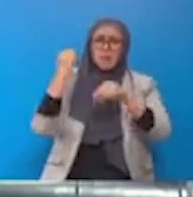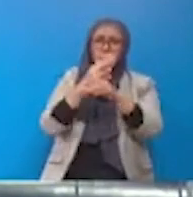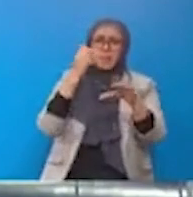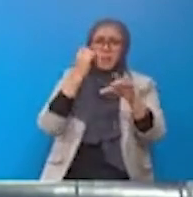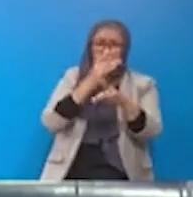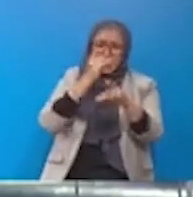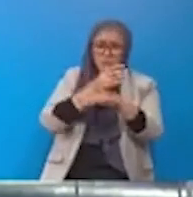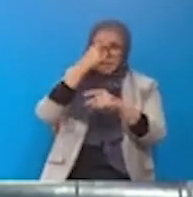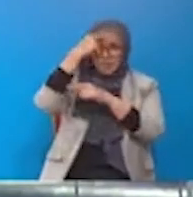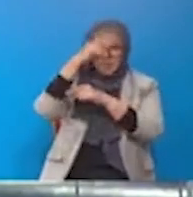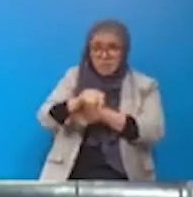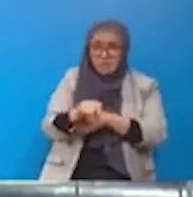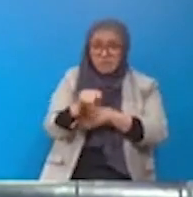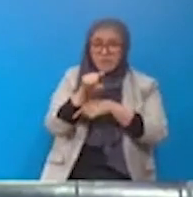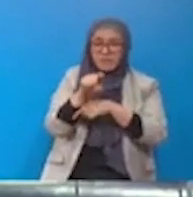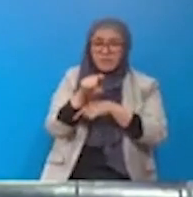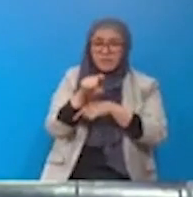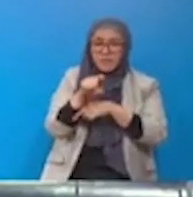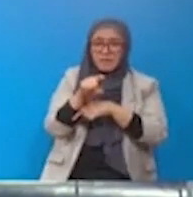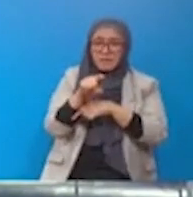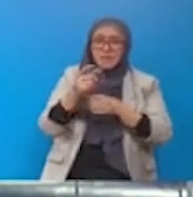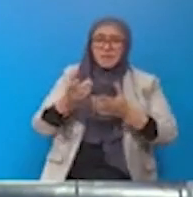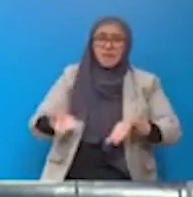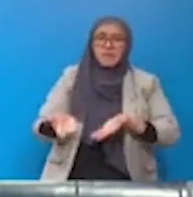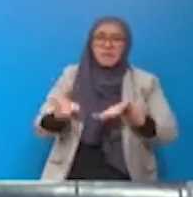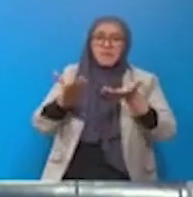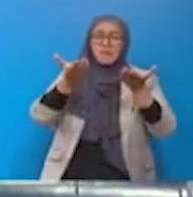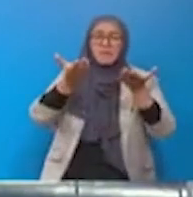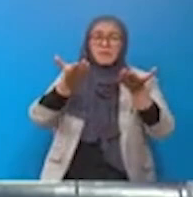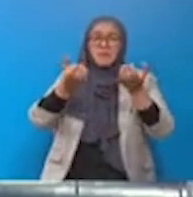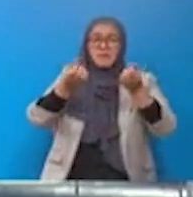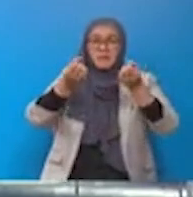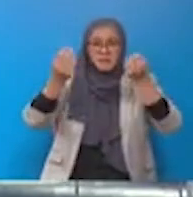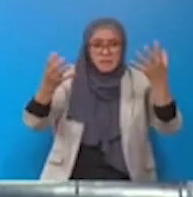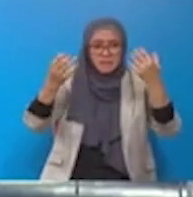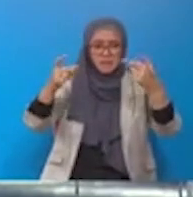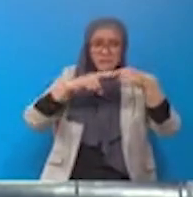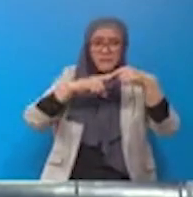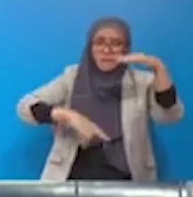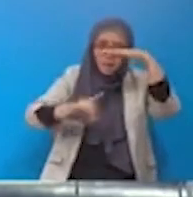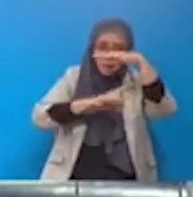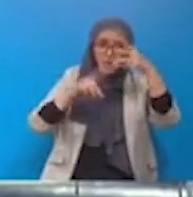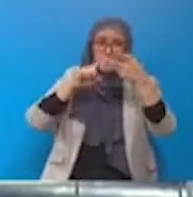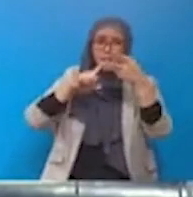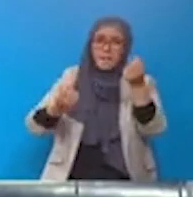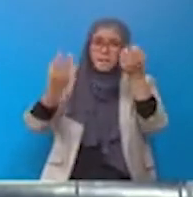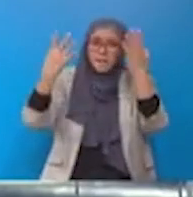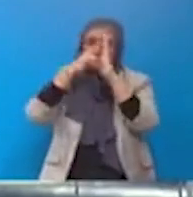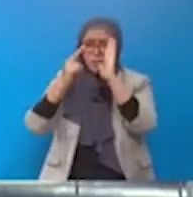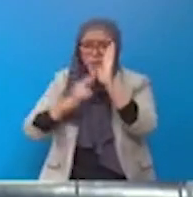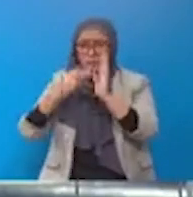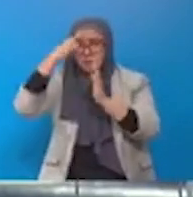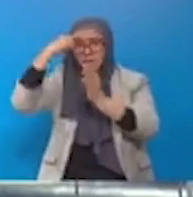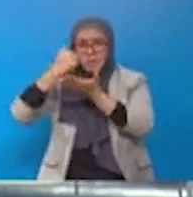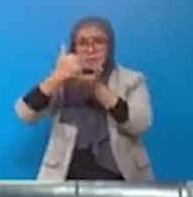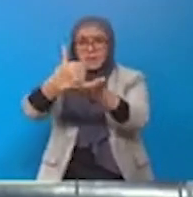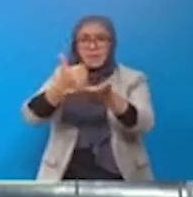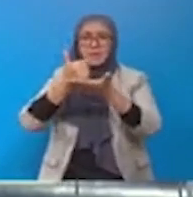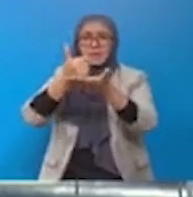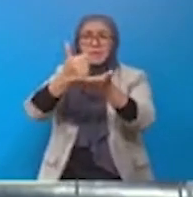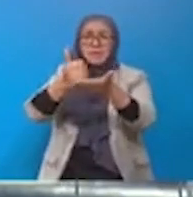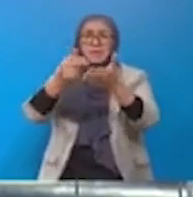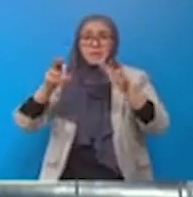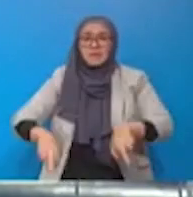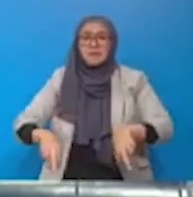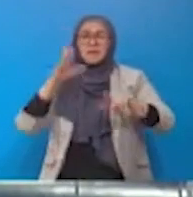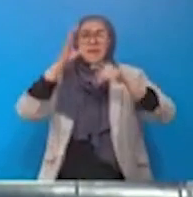untuk patutnya membawa lebih banyak dasar ke atau ulang undang-undang untuk membantu rakyat Dana